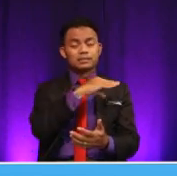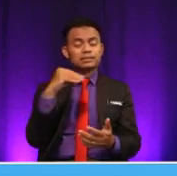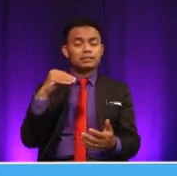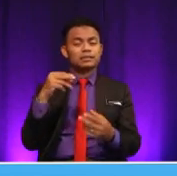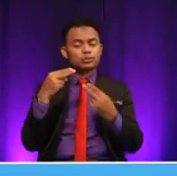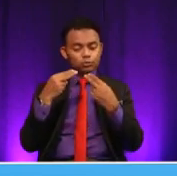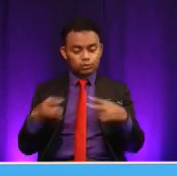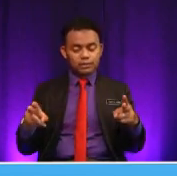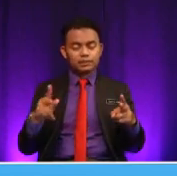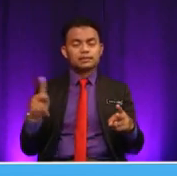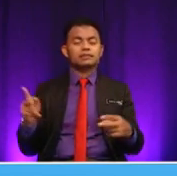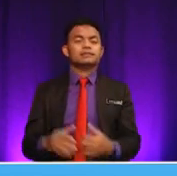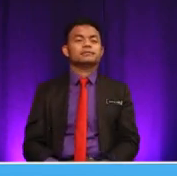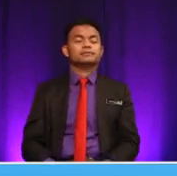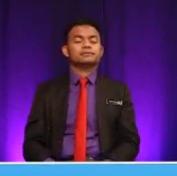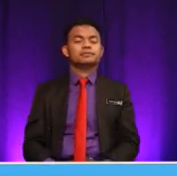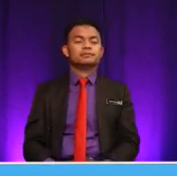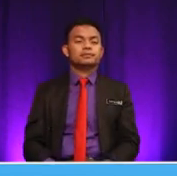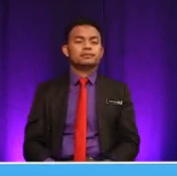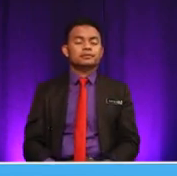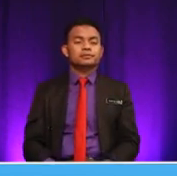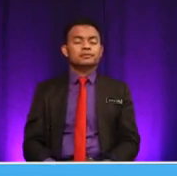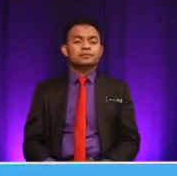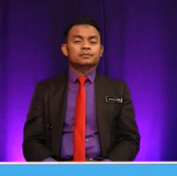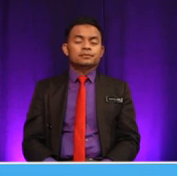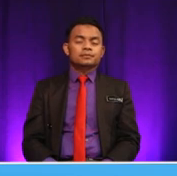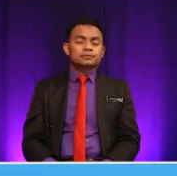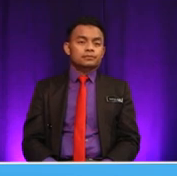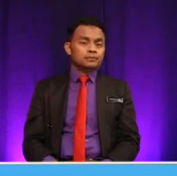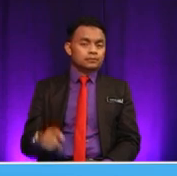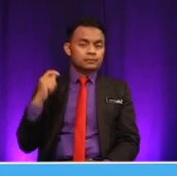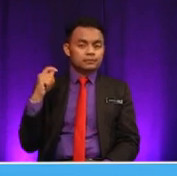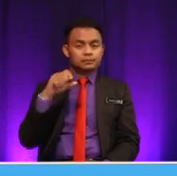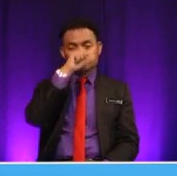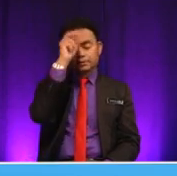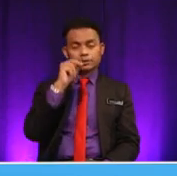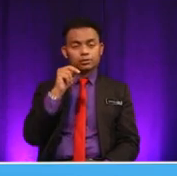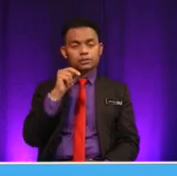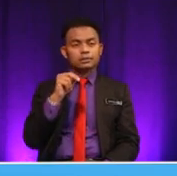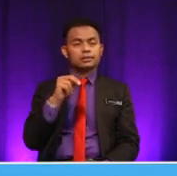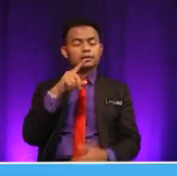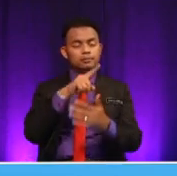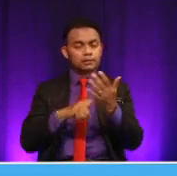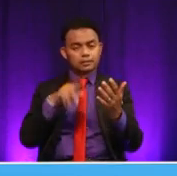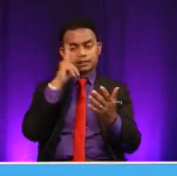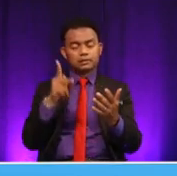dia dia minta Uraikan kalau tadi banyak dia minta Apakah betul